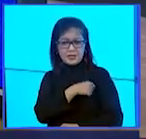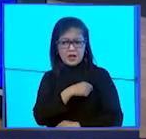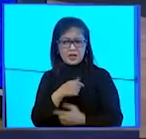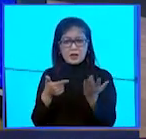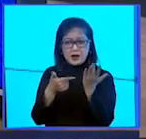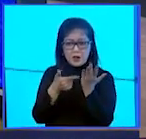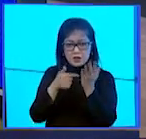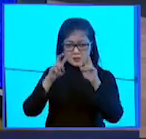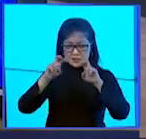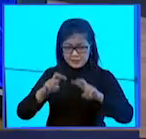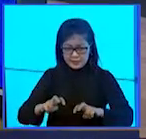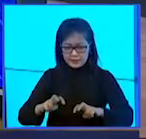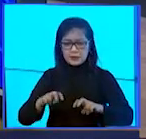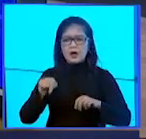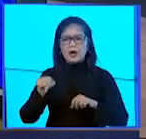berlangsung